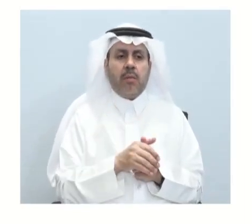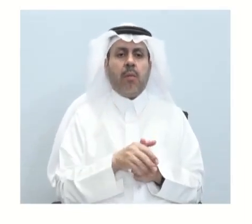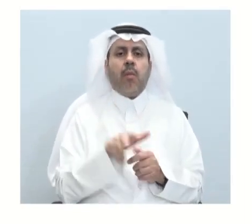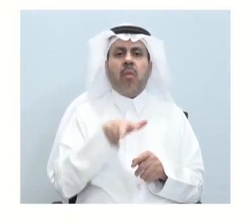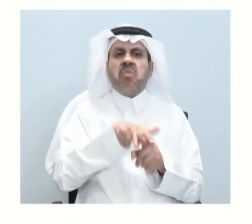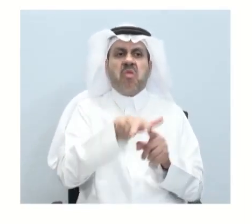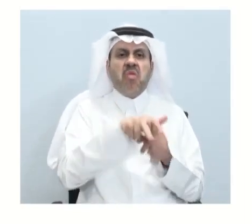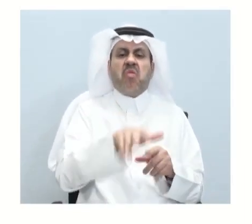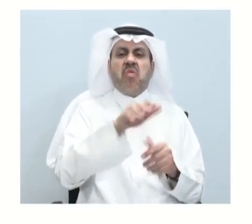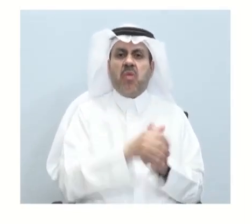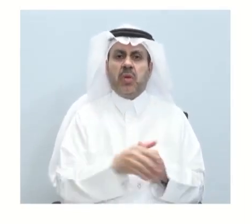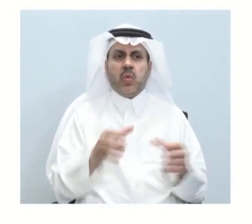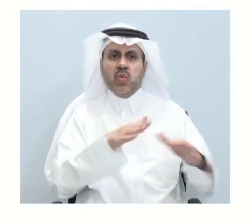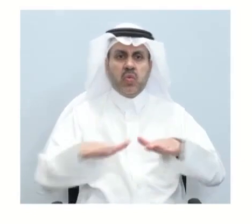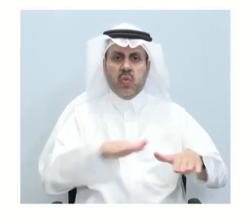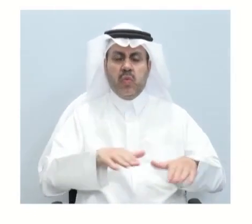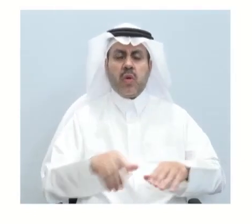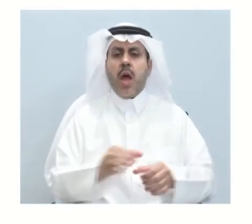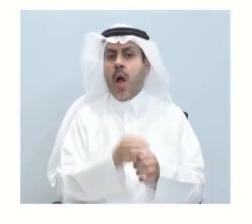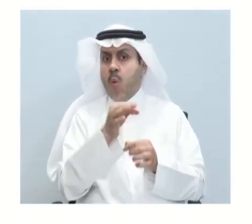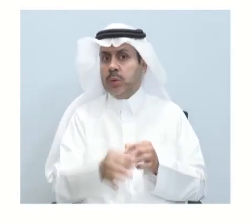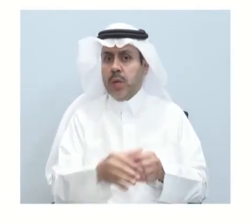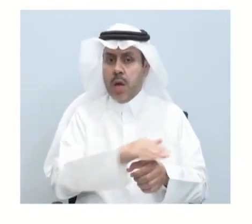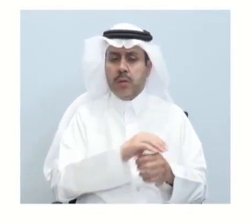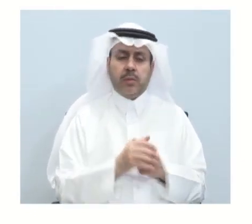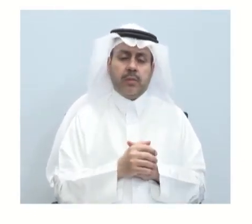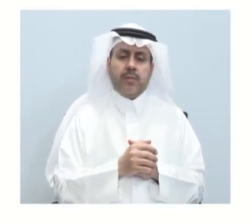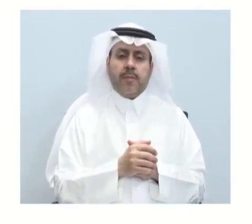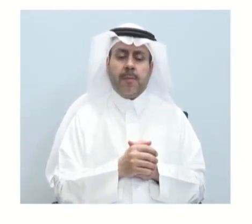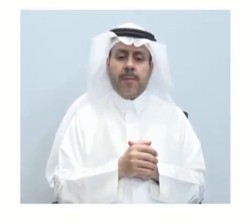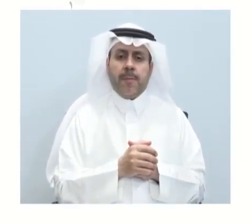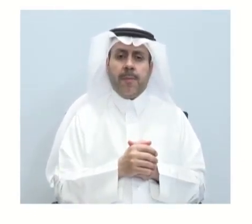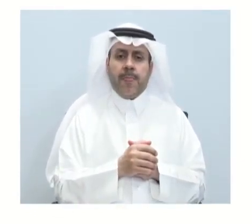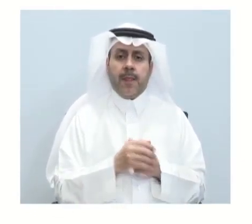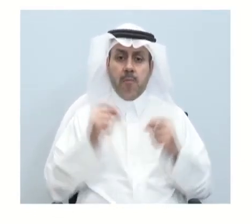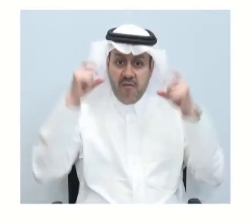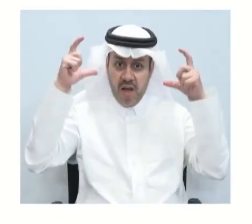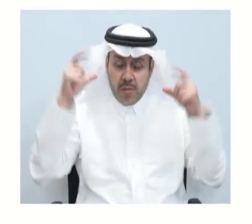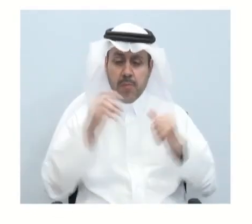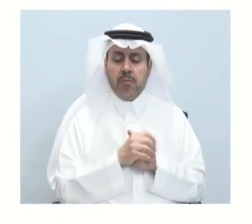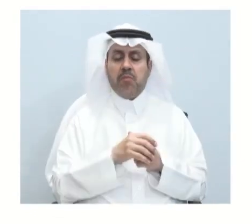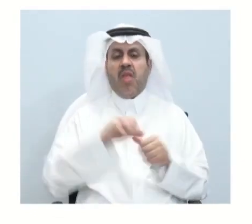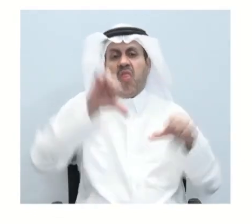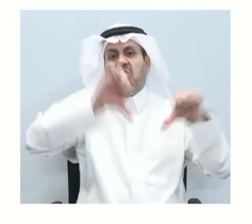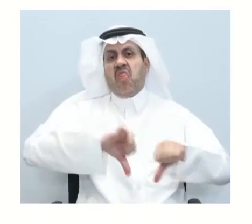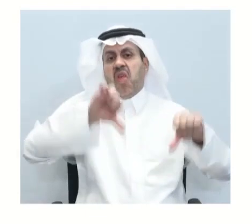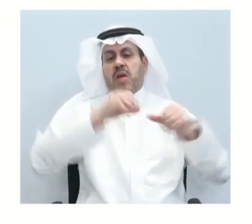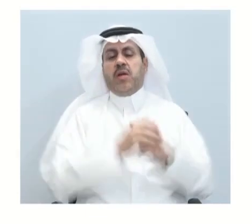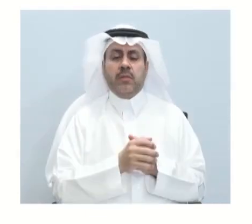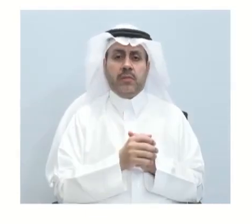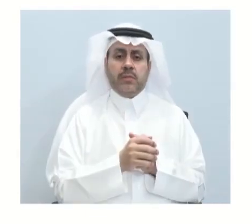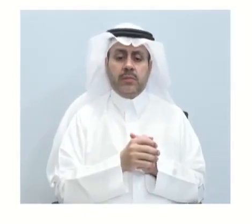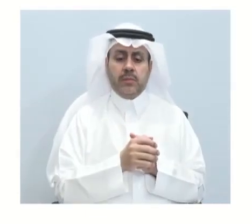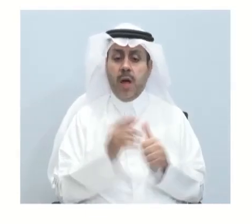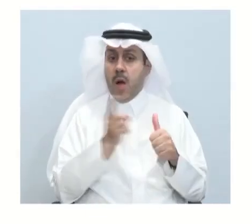الامر وزعزع الاوطان واختراقها ومن هذه المفاهيم ما يلي من هذه المفاهيم الضاله من هذه الاحزاب